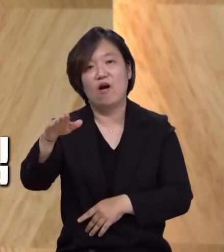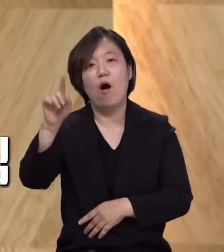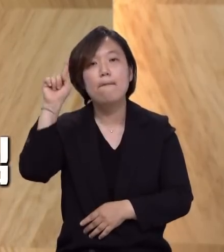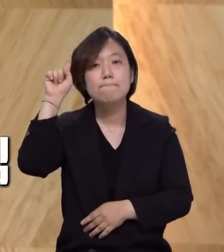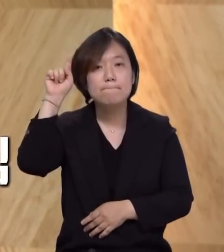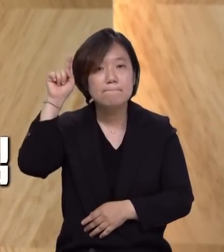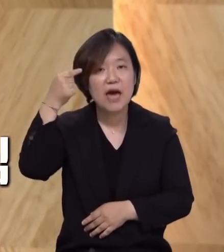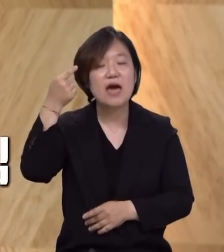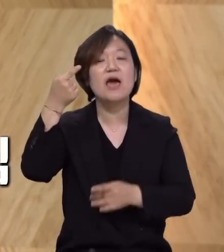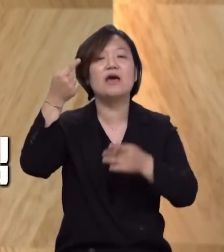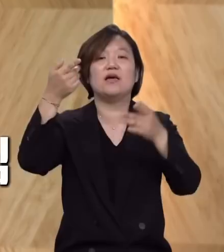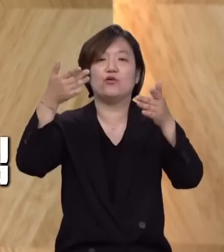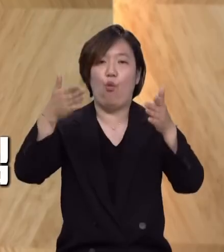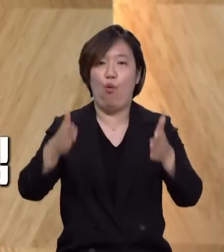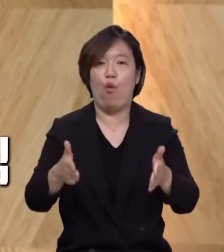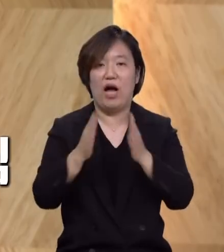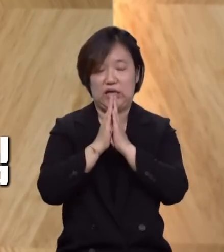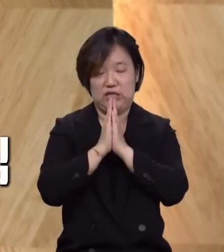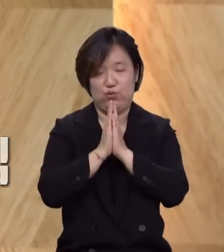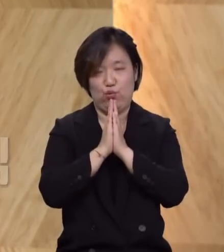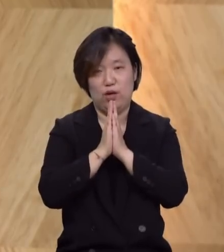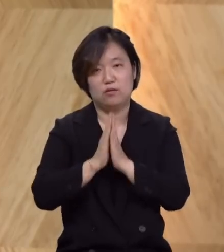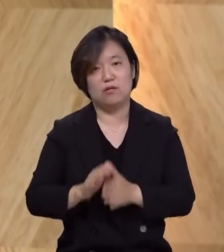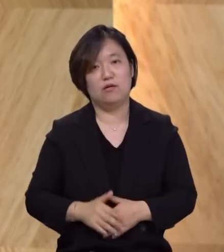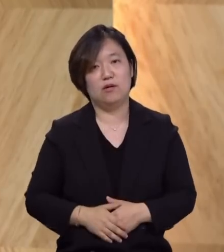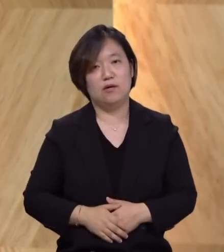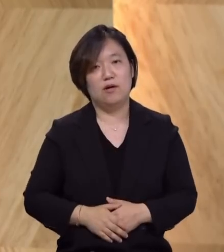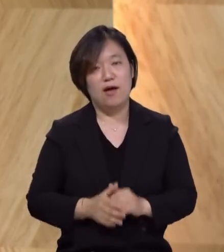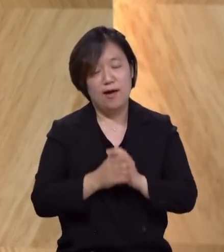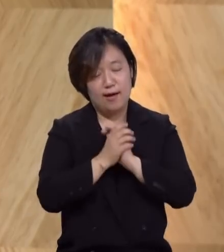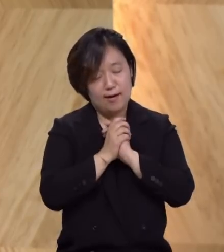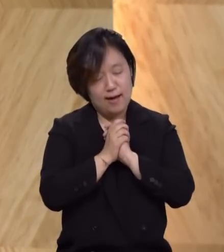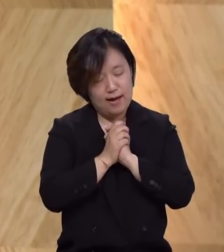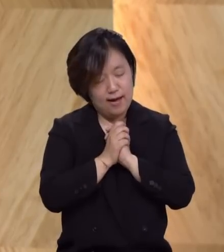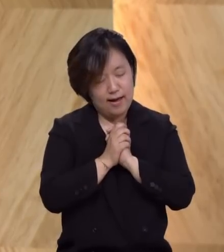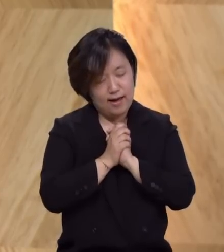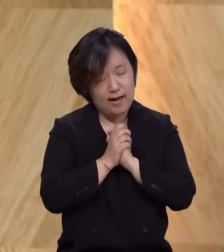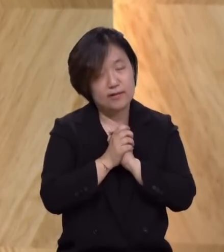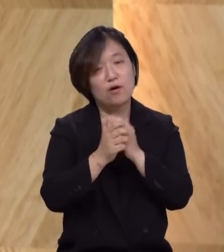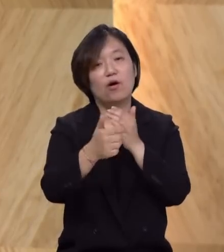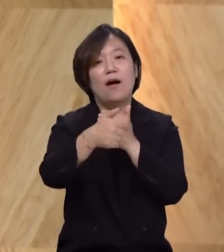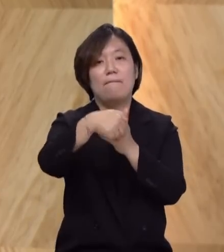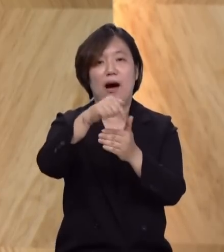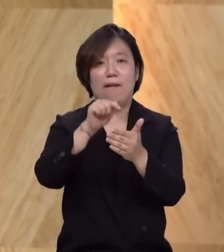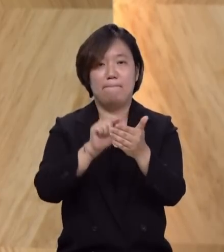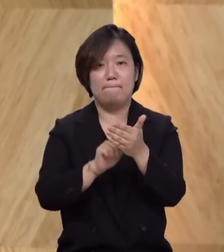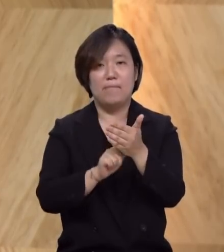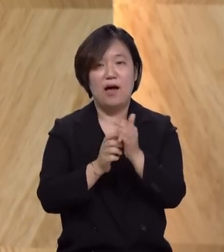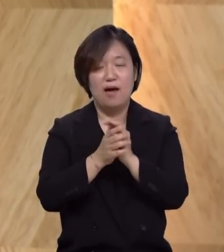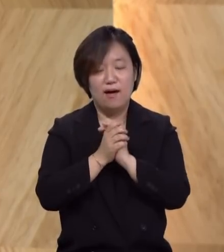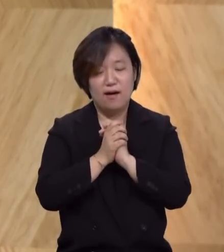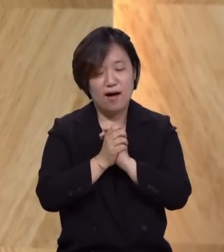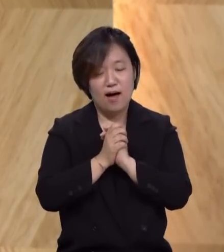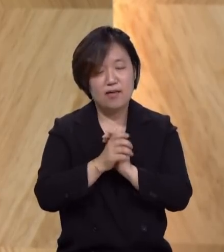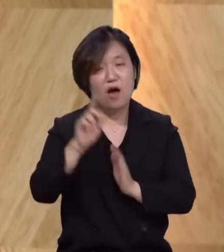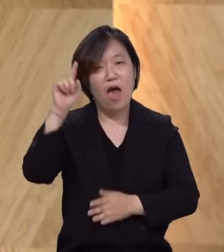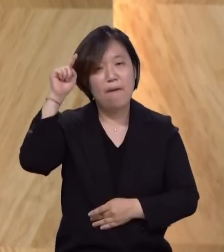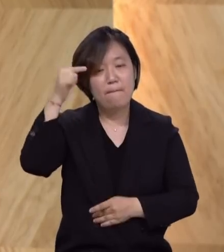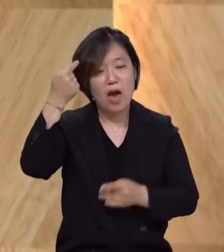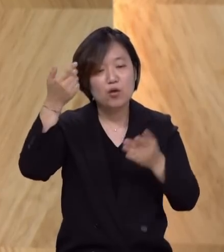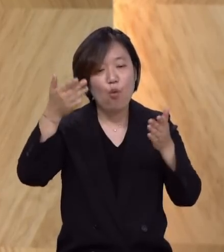들어가셨다고 합니다 간절하게 간절하게 정말 간절하게 100일 기도를